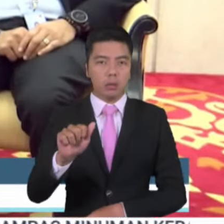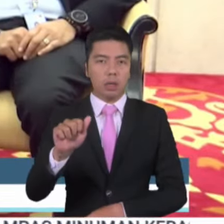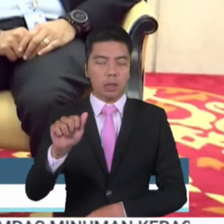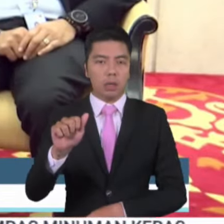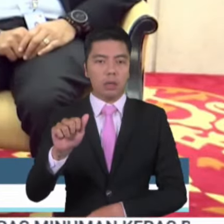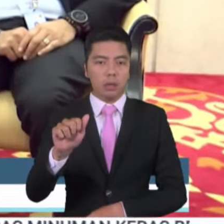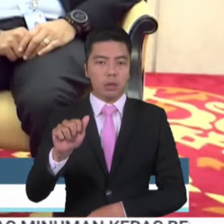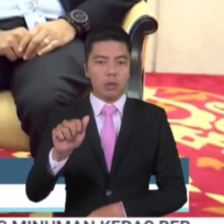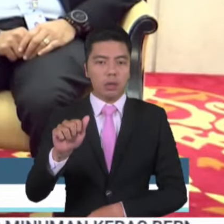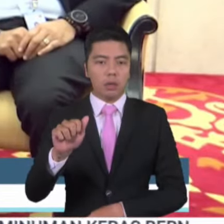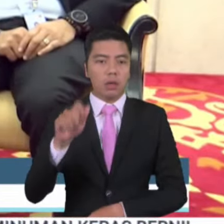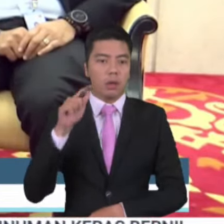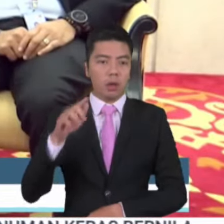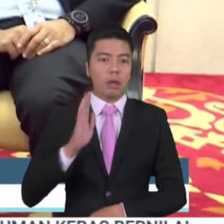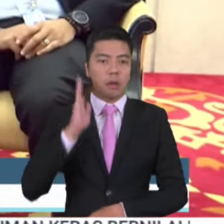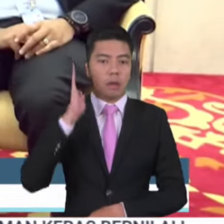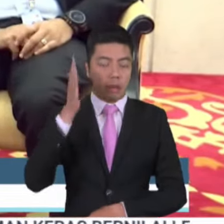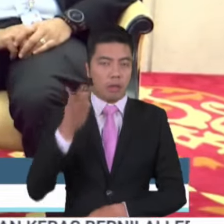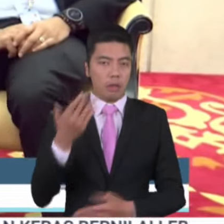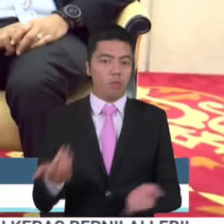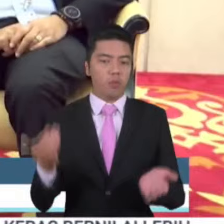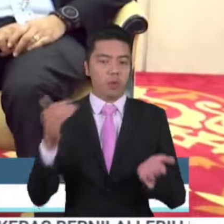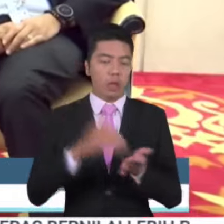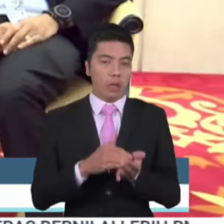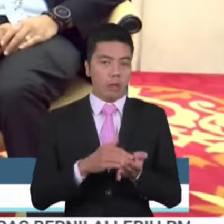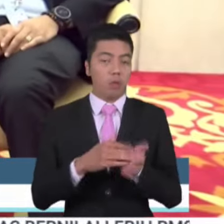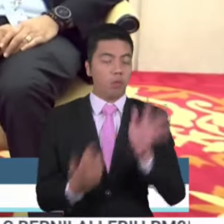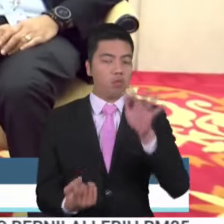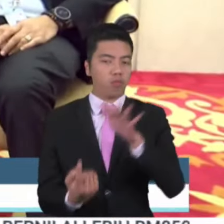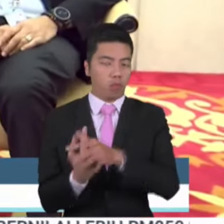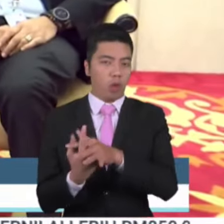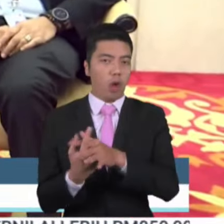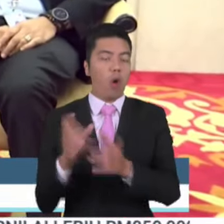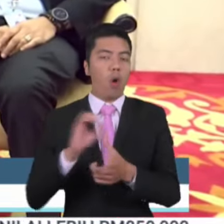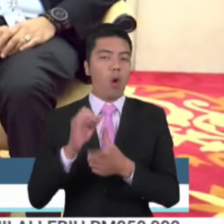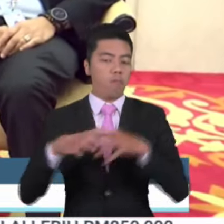Parlimen Services Act ini akan dihidupkan balik ataupun diwujudkan semula